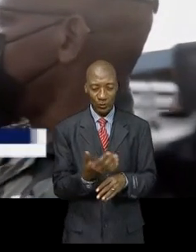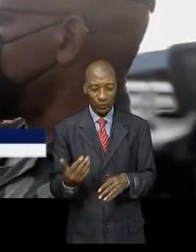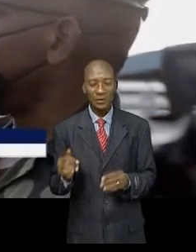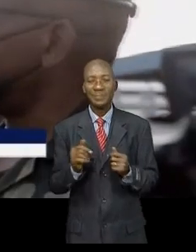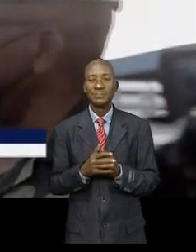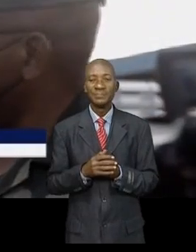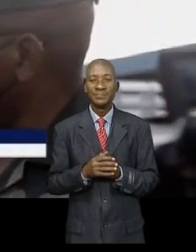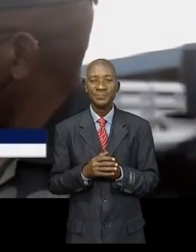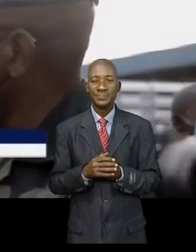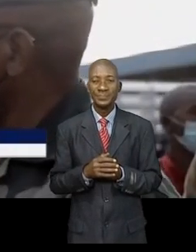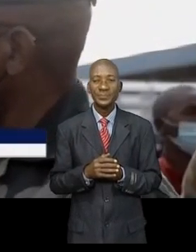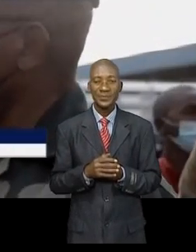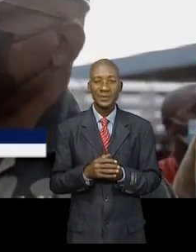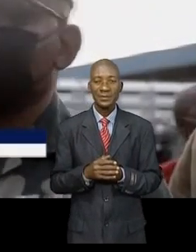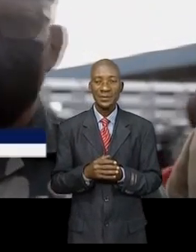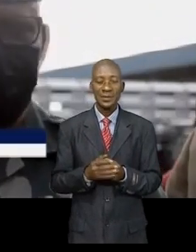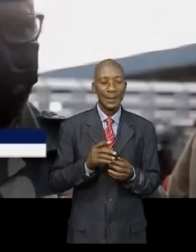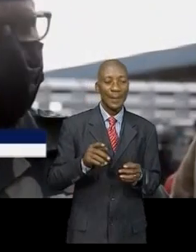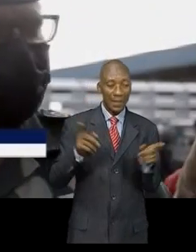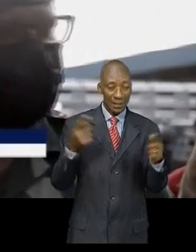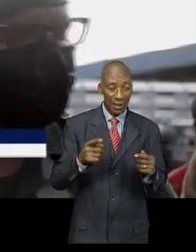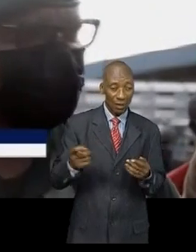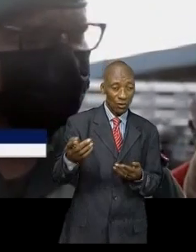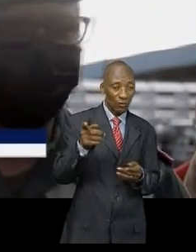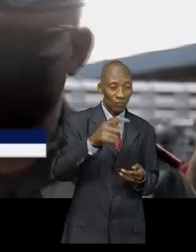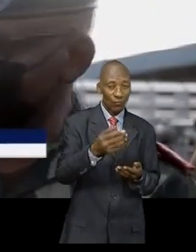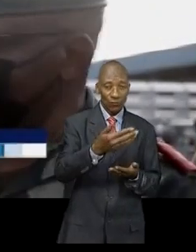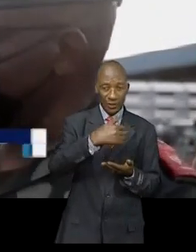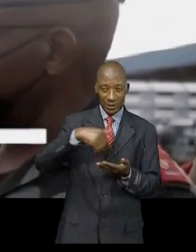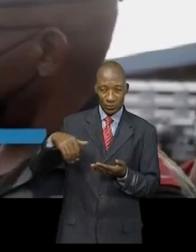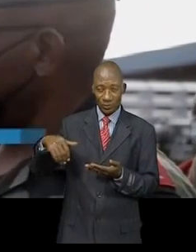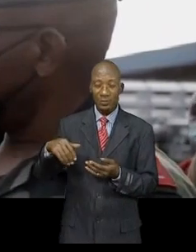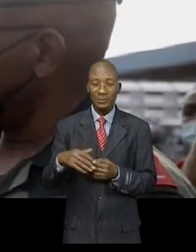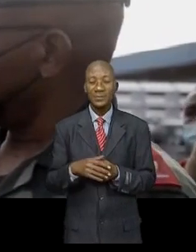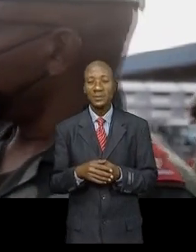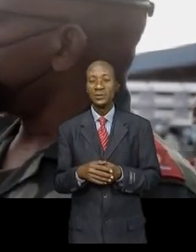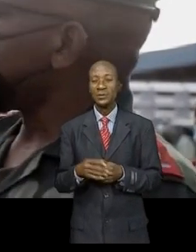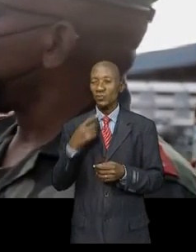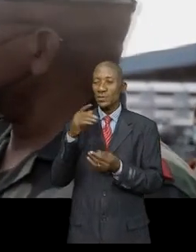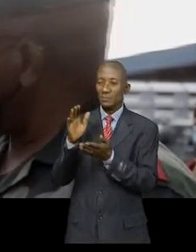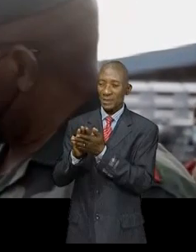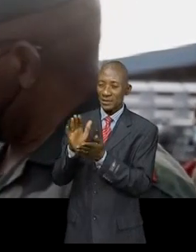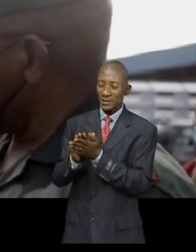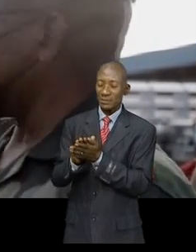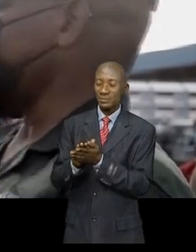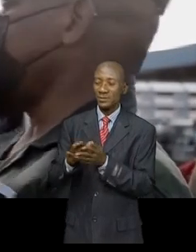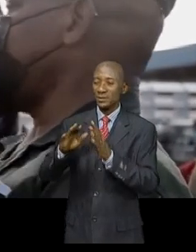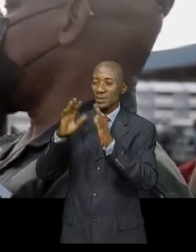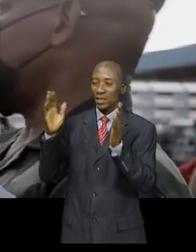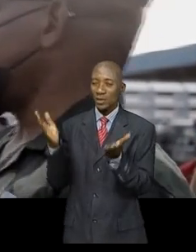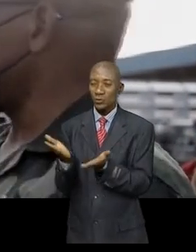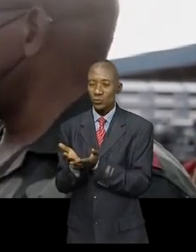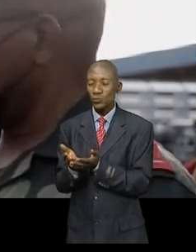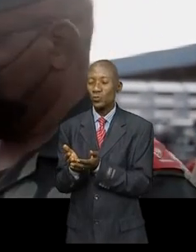transmettre le remerciement de tous les Gomatraciens et Gomatraciennes, à tous les Kinois à travers